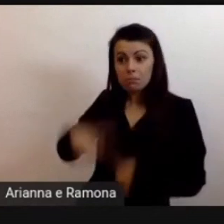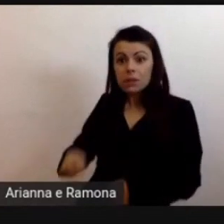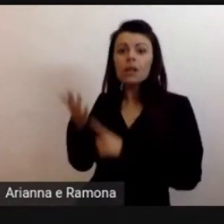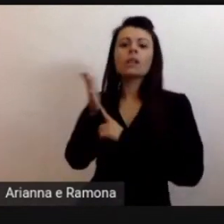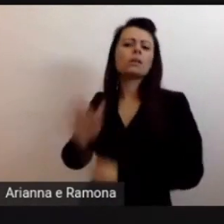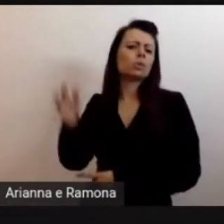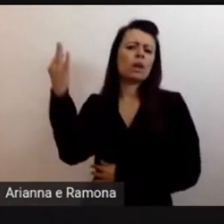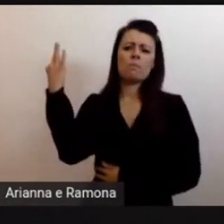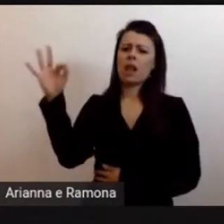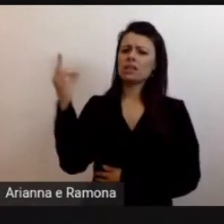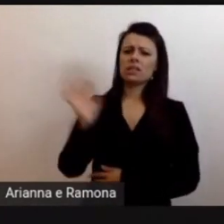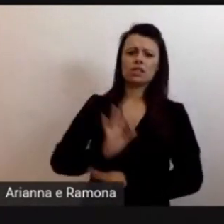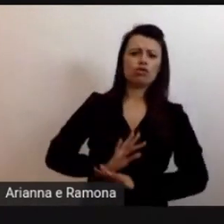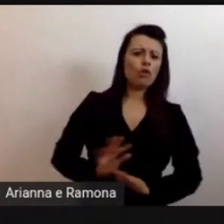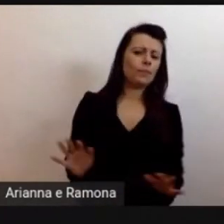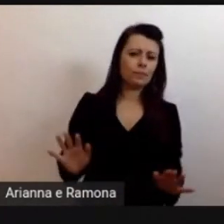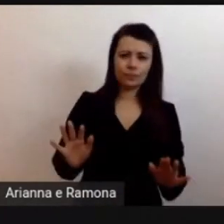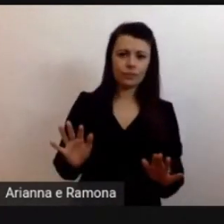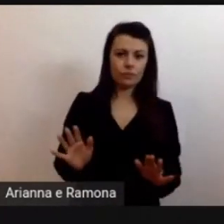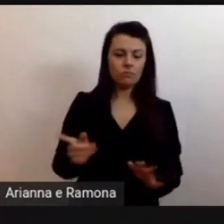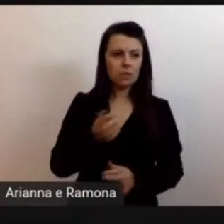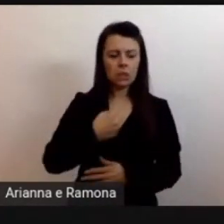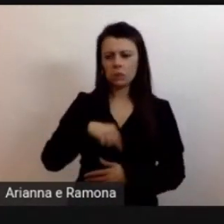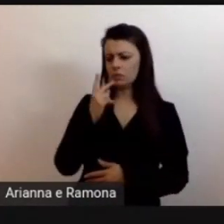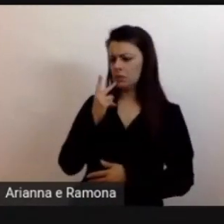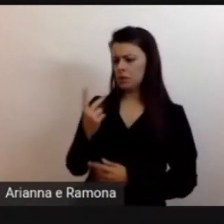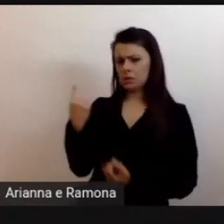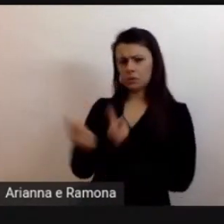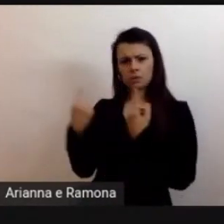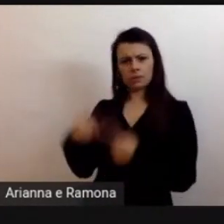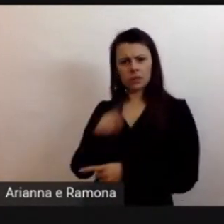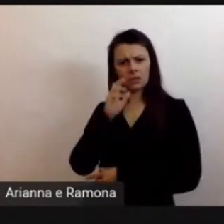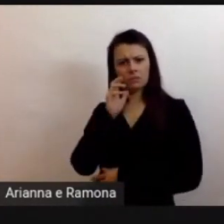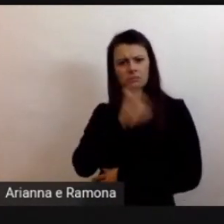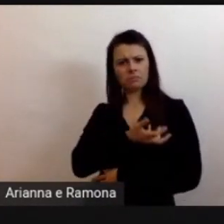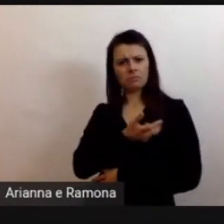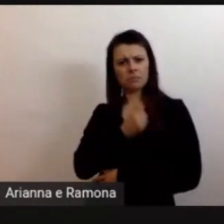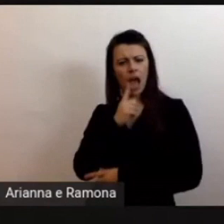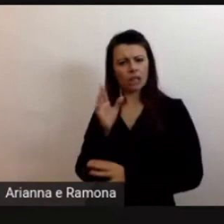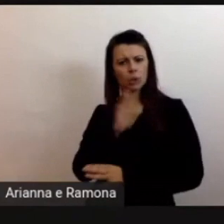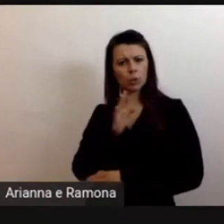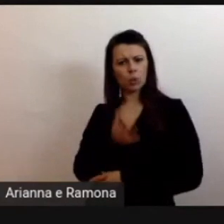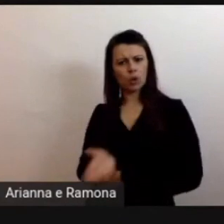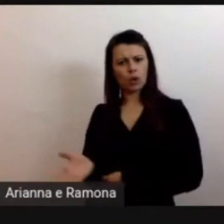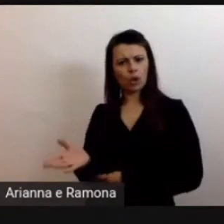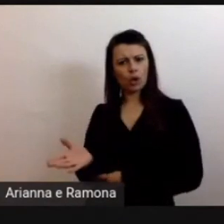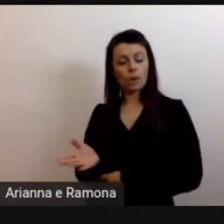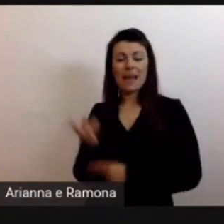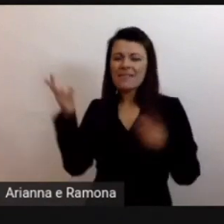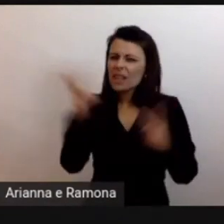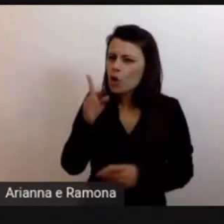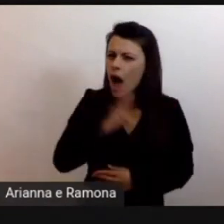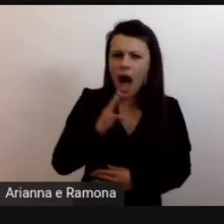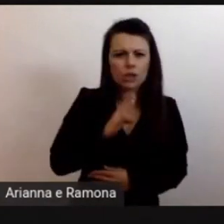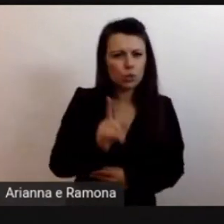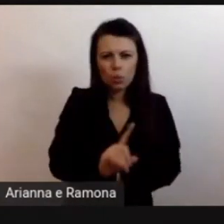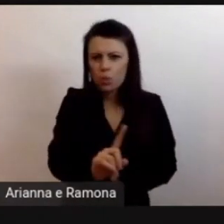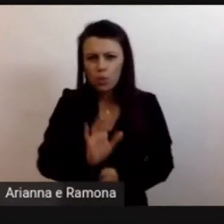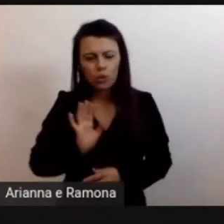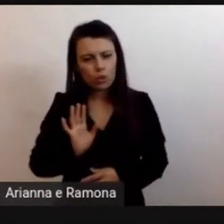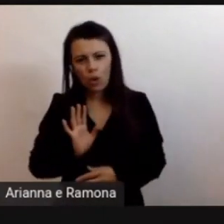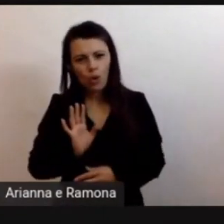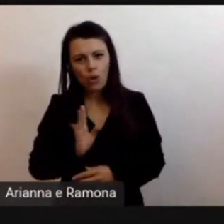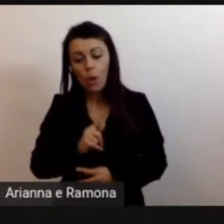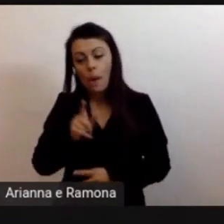e noi sembra assurdo ma tanto assurdo non è nel senso che per